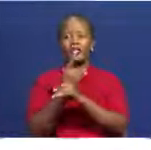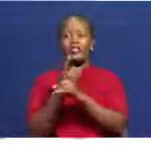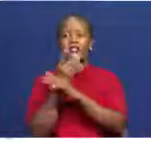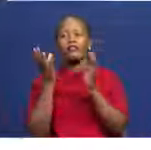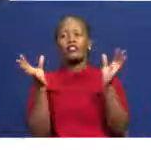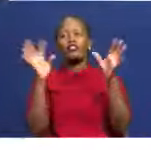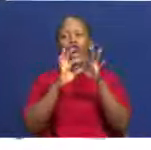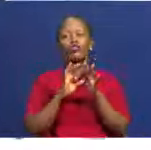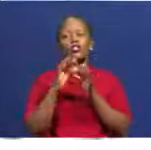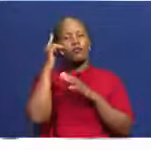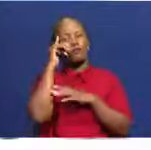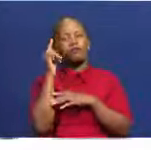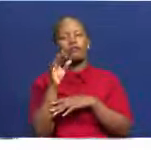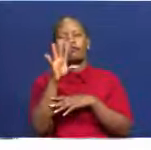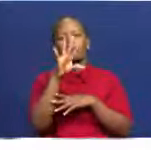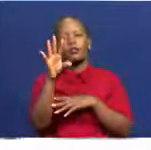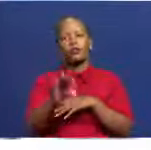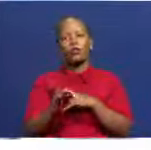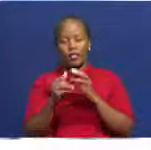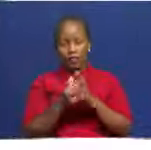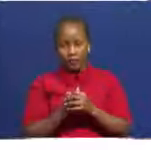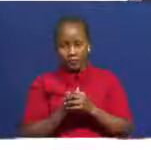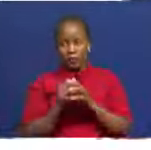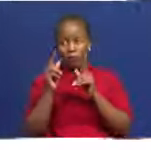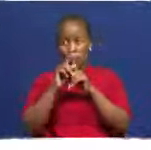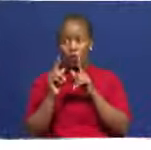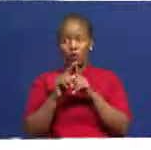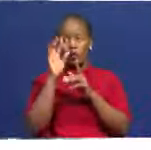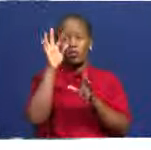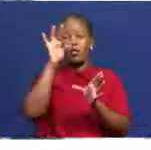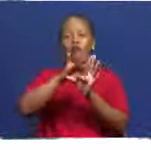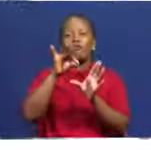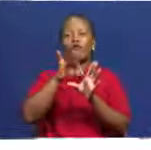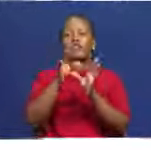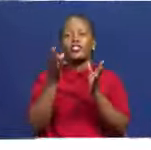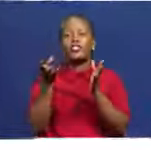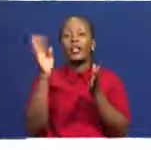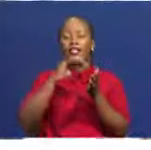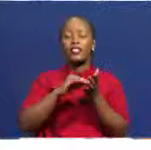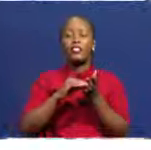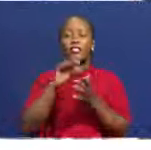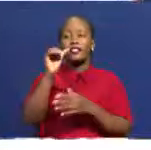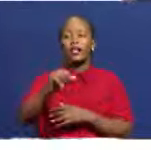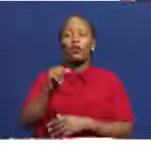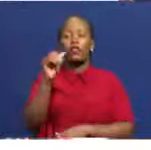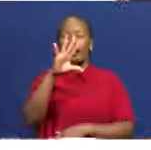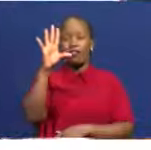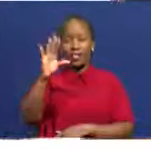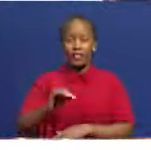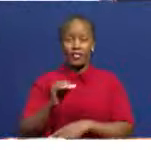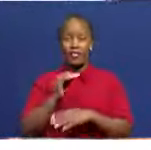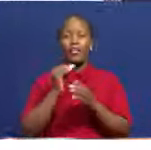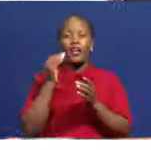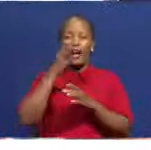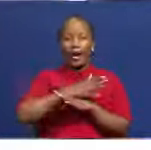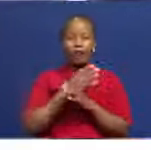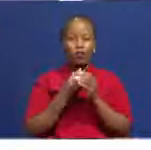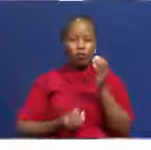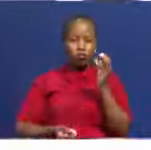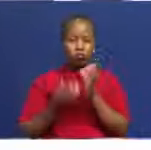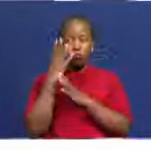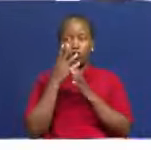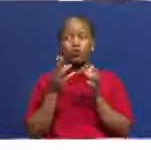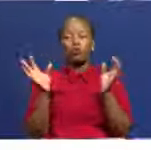wa taifa hilo. Ramaphosa alichaguliwa tena na bunge la Afrika Kusini kufuatia mkataba wa kubuni serikali ya